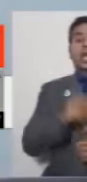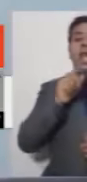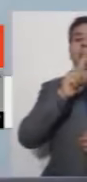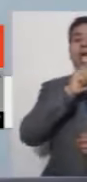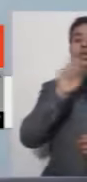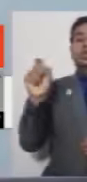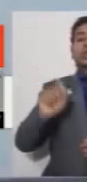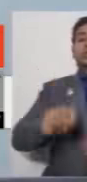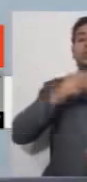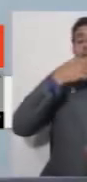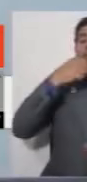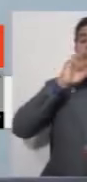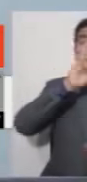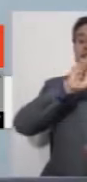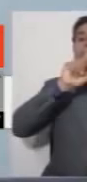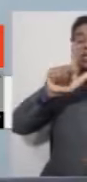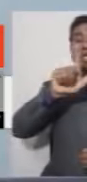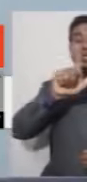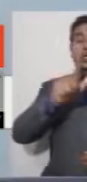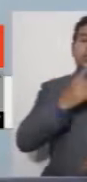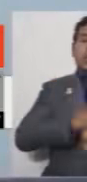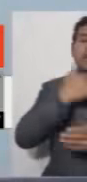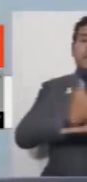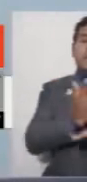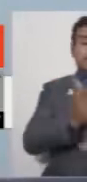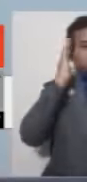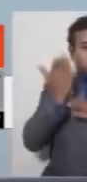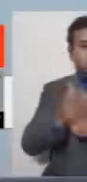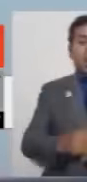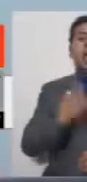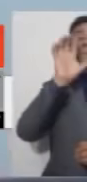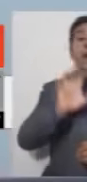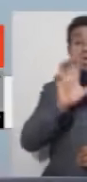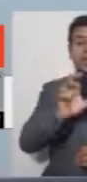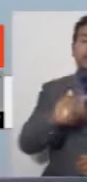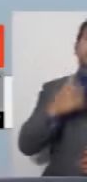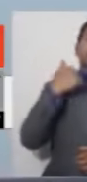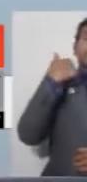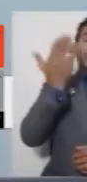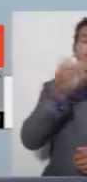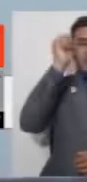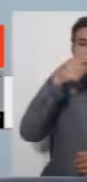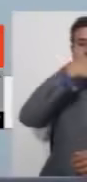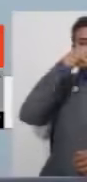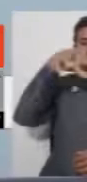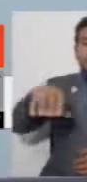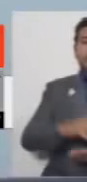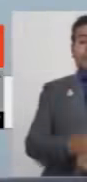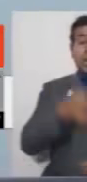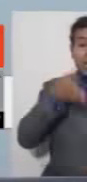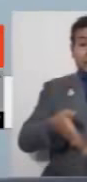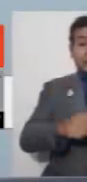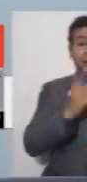আমাদের আজকে যে মৃত্যু 8 জন, এর মধ্যে 6 জন পুরুষ, 2 জন মহিলা এবং 6 জন ঢাকার